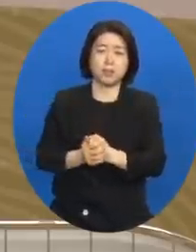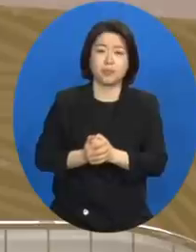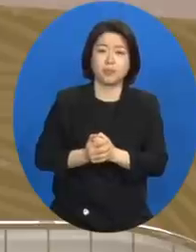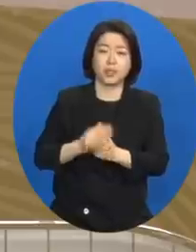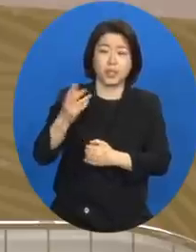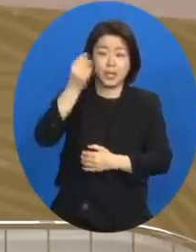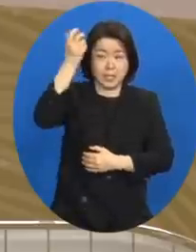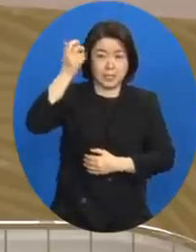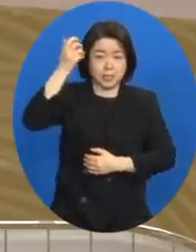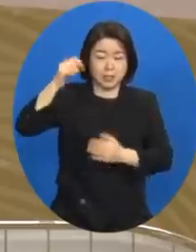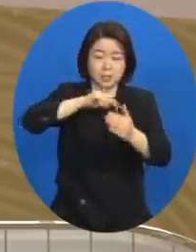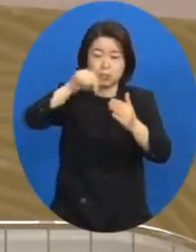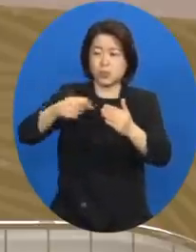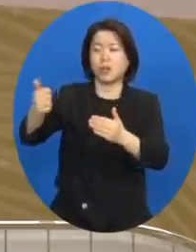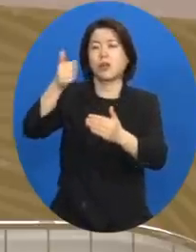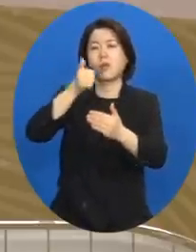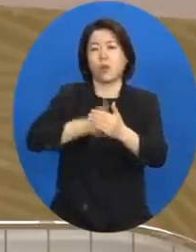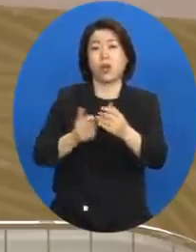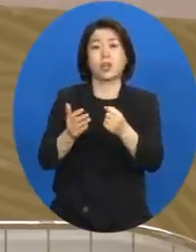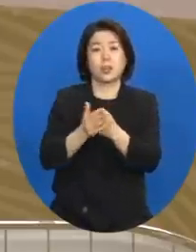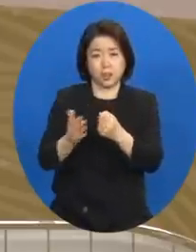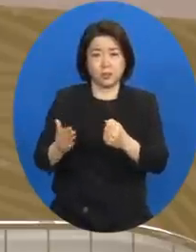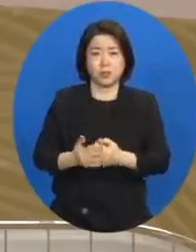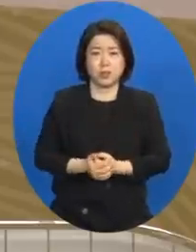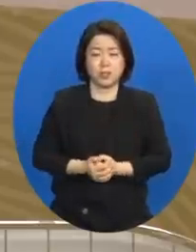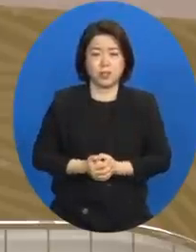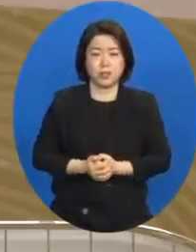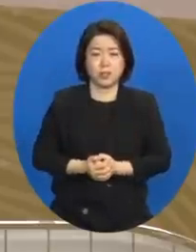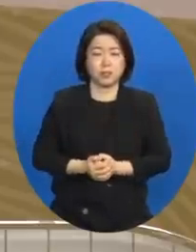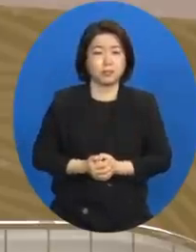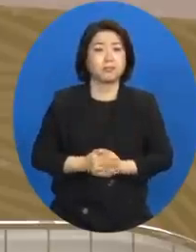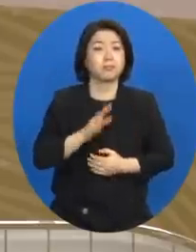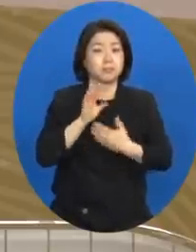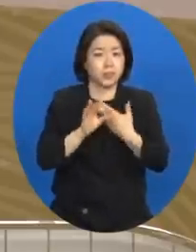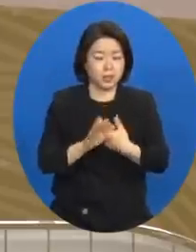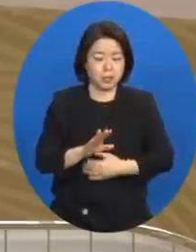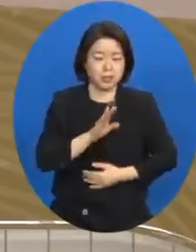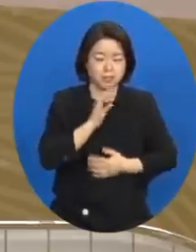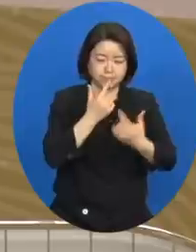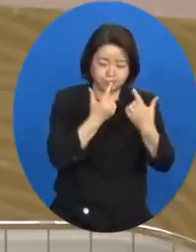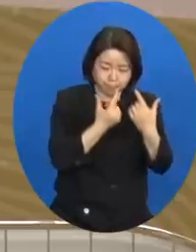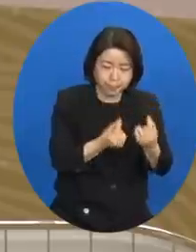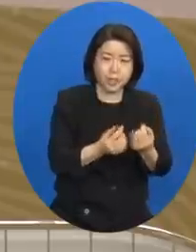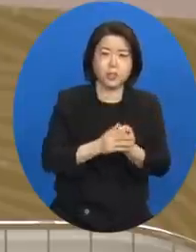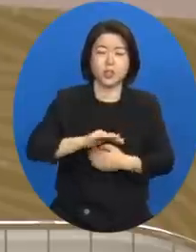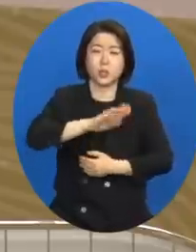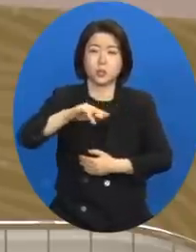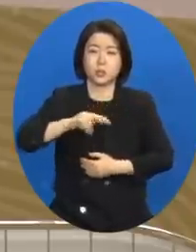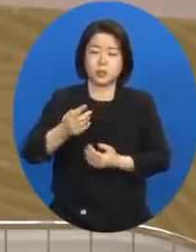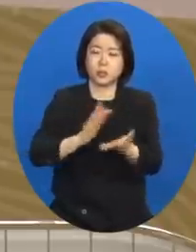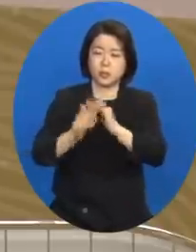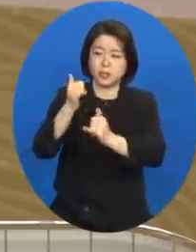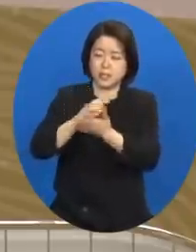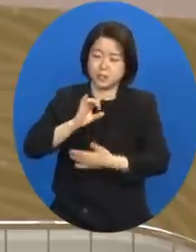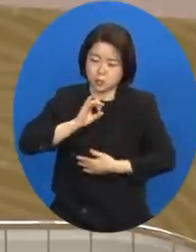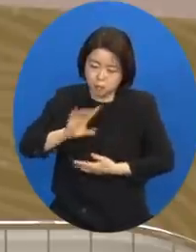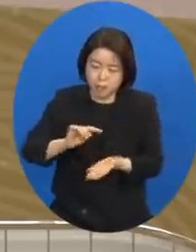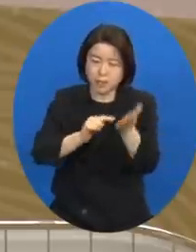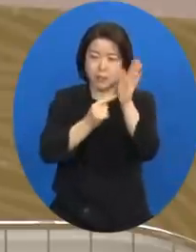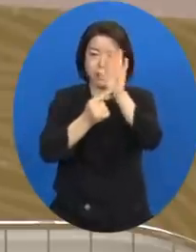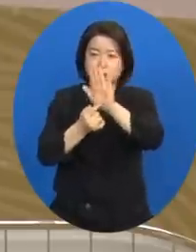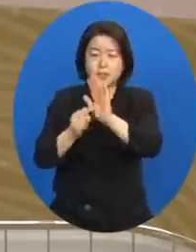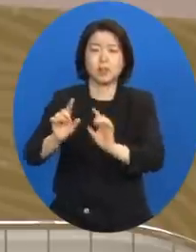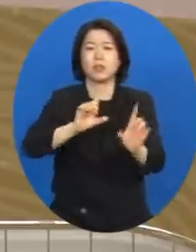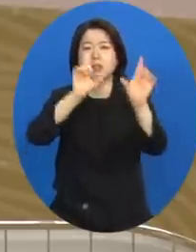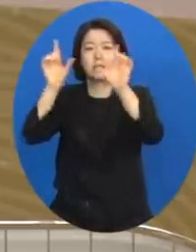성령이 우리 안에 거하시기 때문에. 그렇다면 당연히 우리도 예수님만 드러내는 삶을